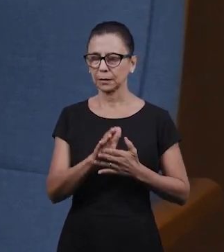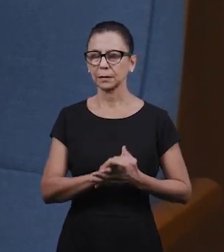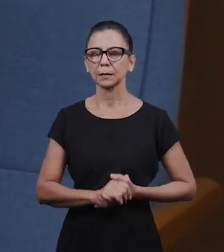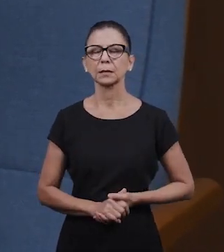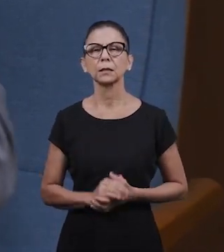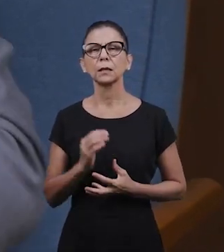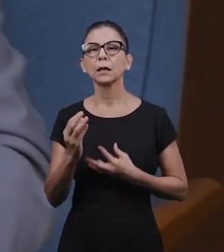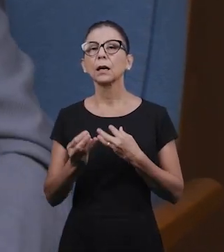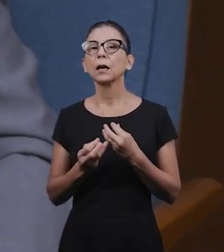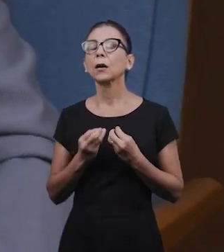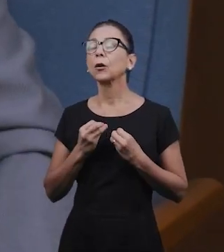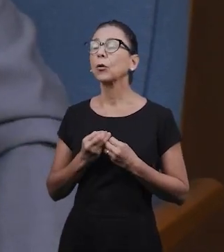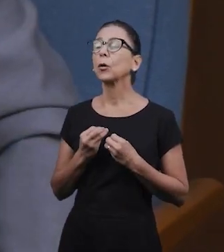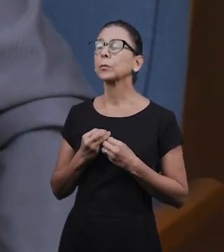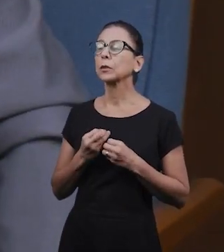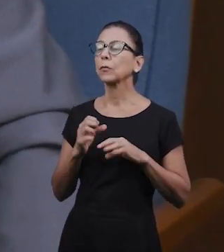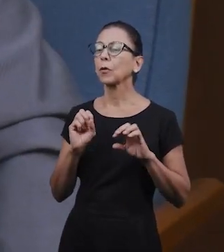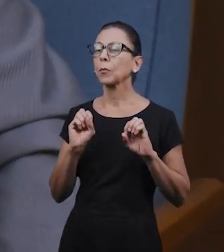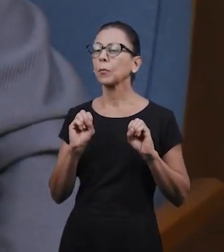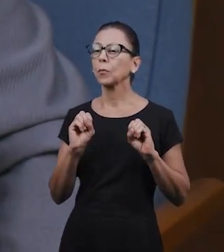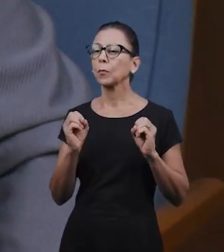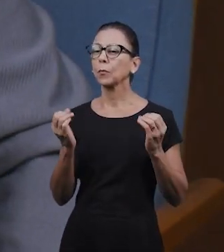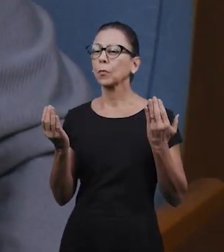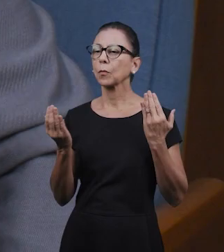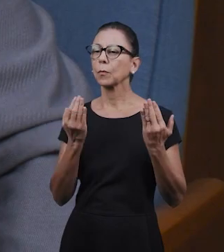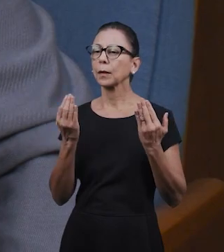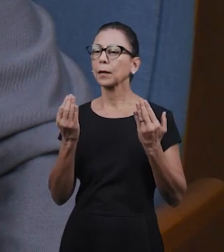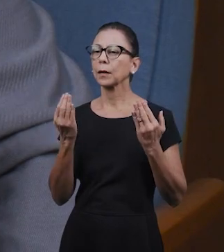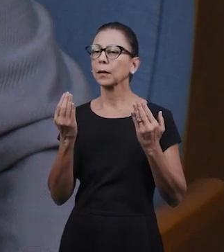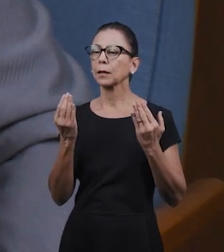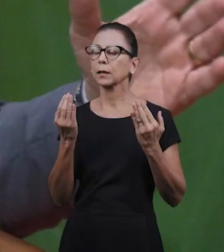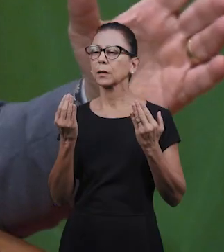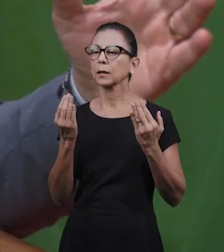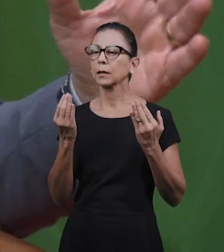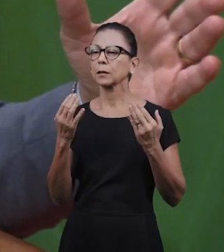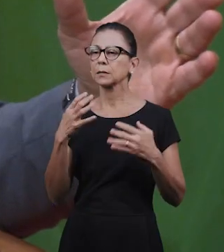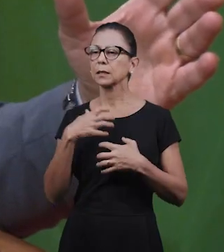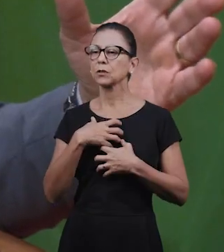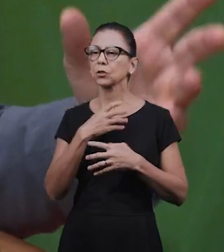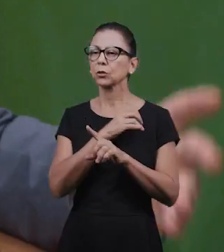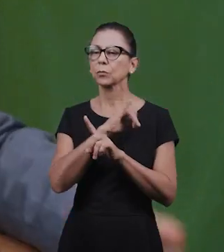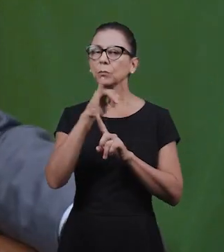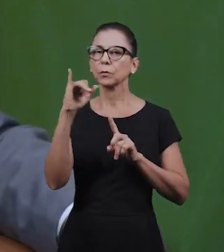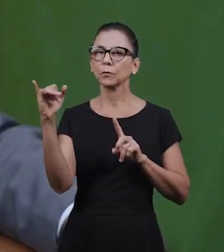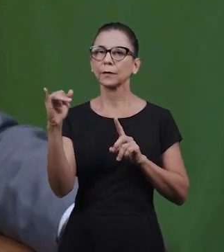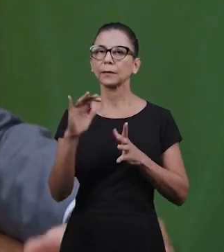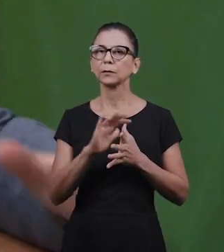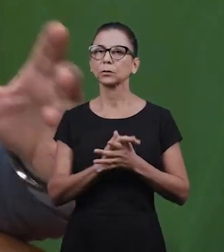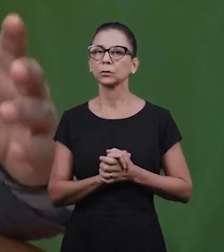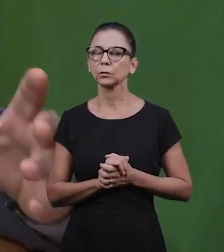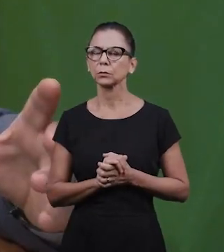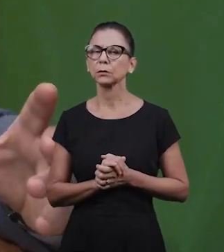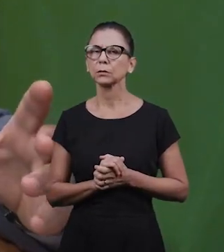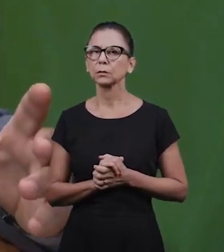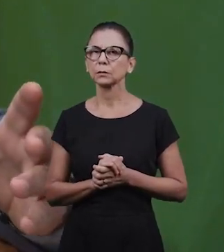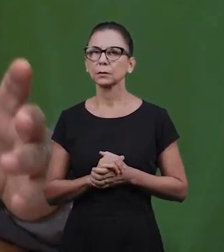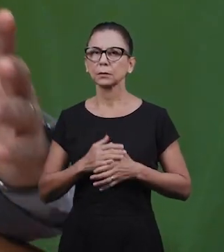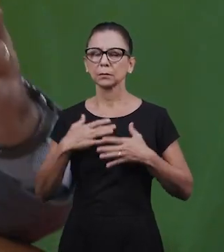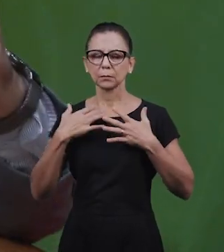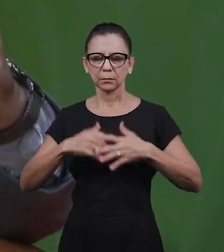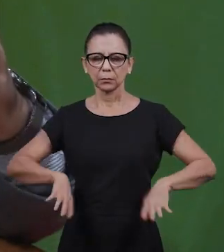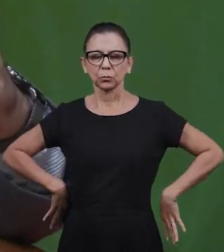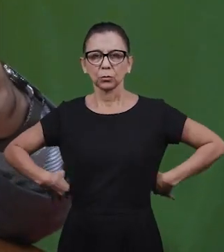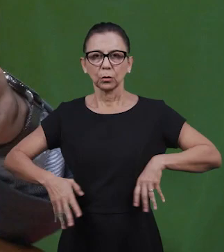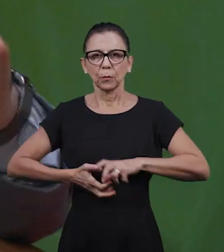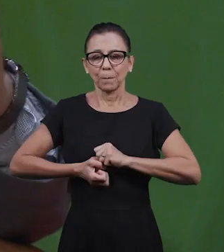Donc, comment nous pouvons appliquer prophétiquement notre réalité? L'application prophétique que nous avons, les reins sains,